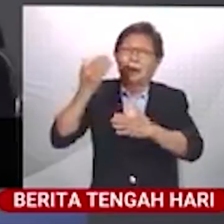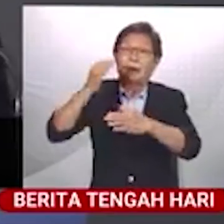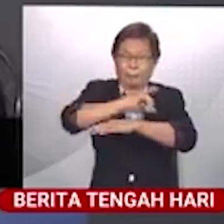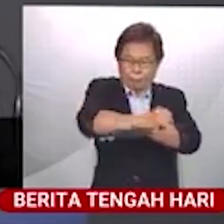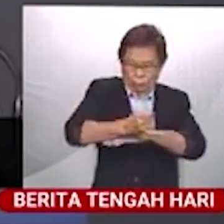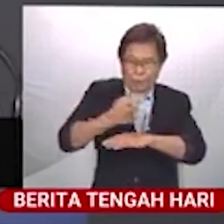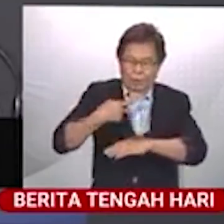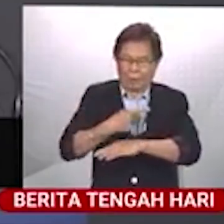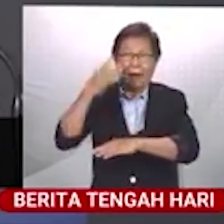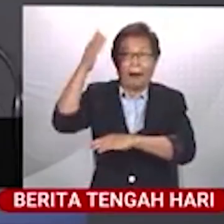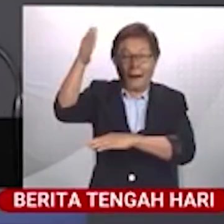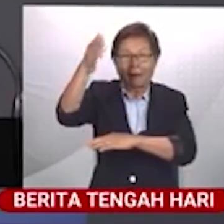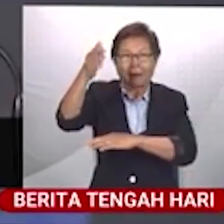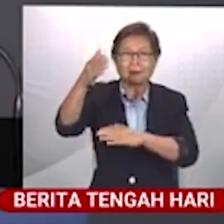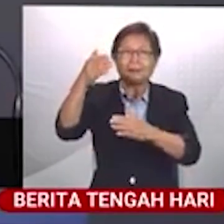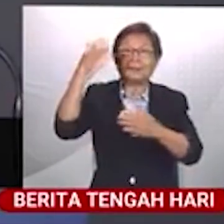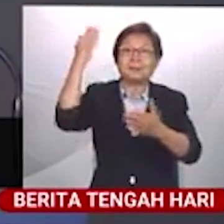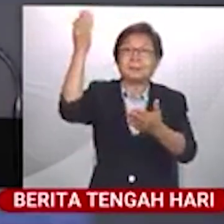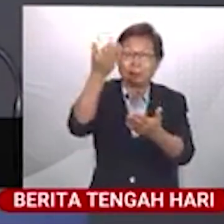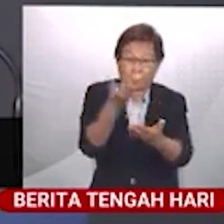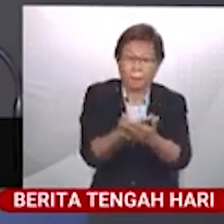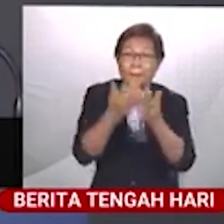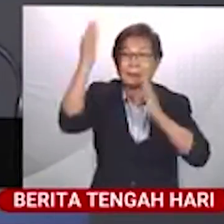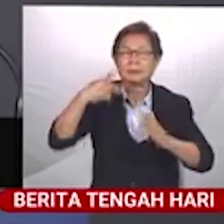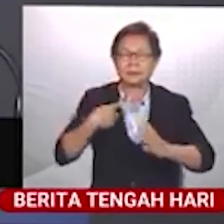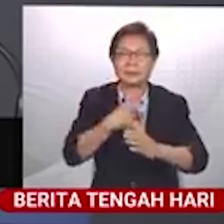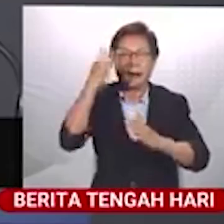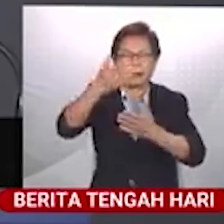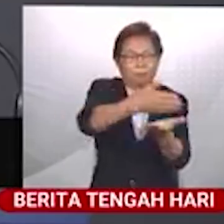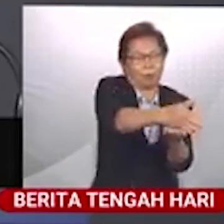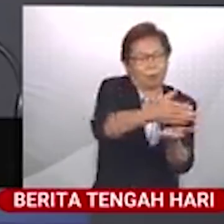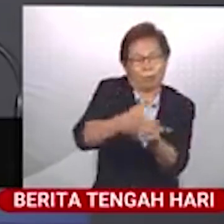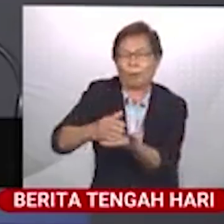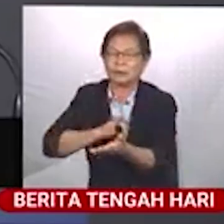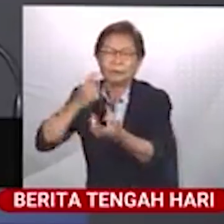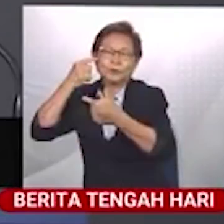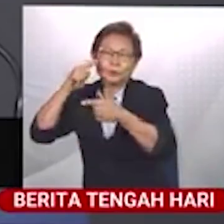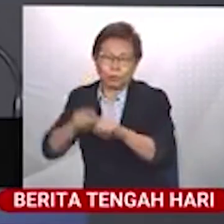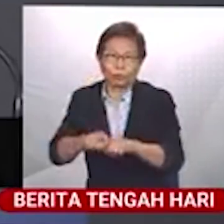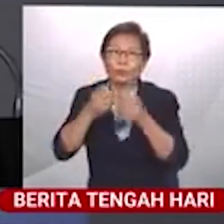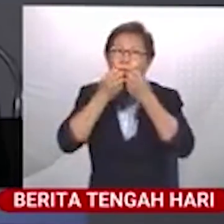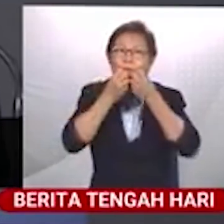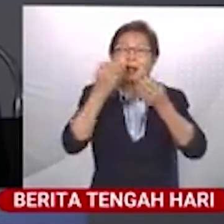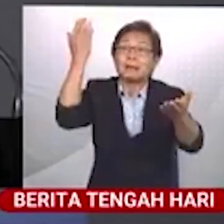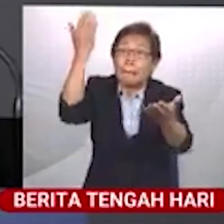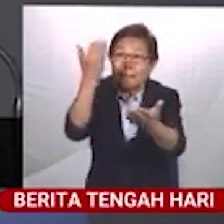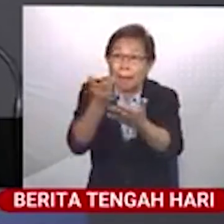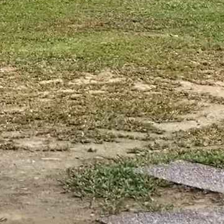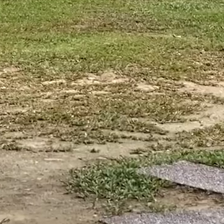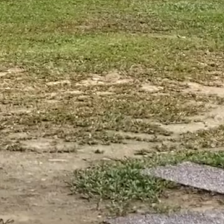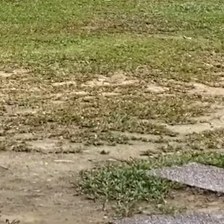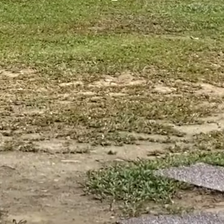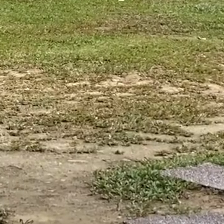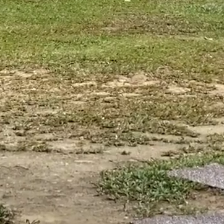kita, kita akan agih-agihkan. Saya telah bersetuju dan saya nak umumkan sini bila sampai, kita